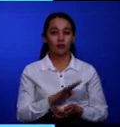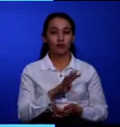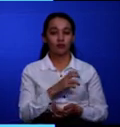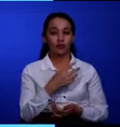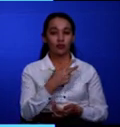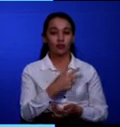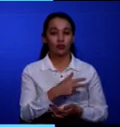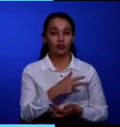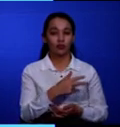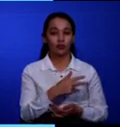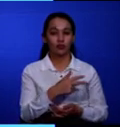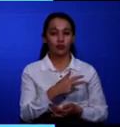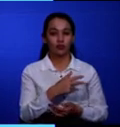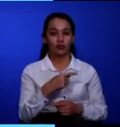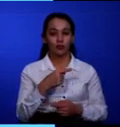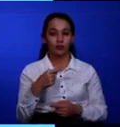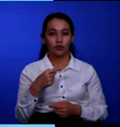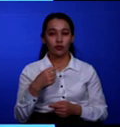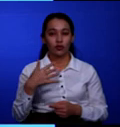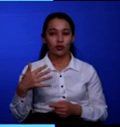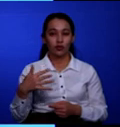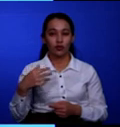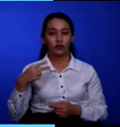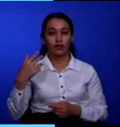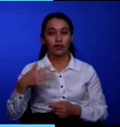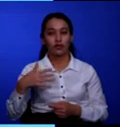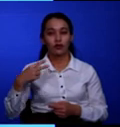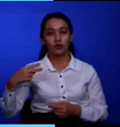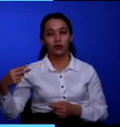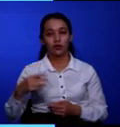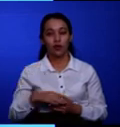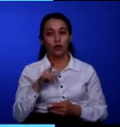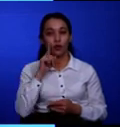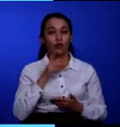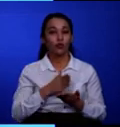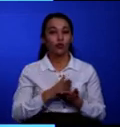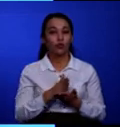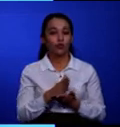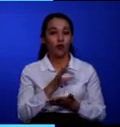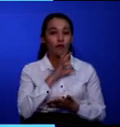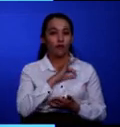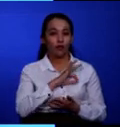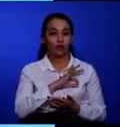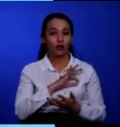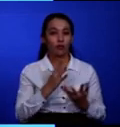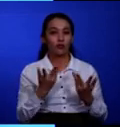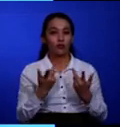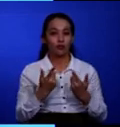430 va 50 sonining ayirmasi qulay usuldan foydalangan holda yechganimizda